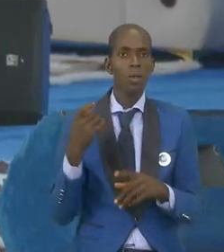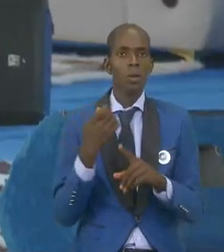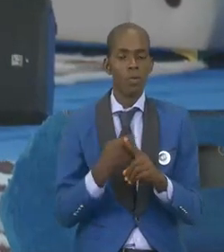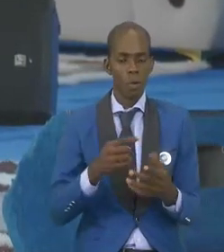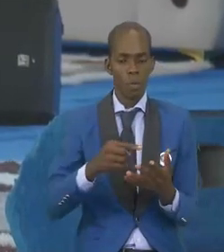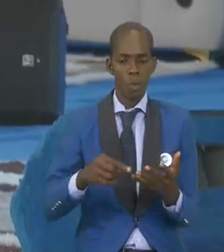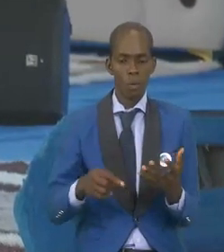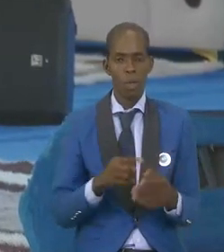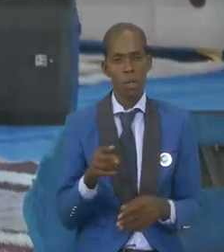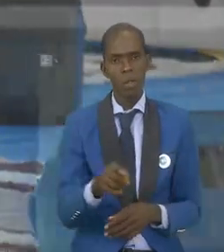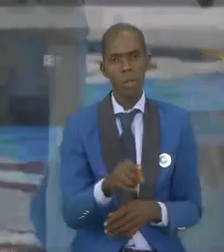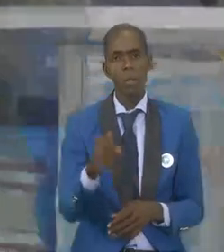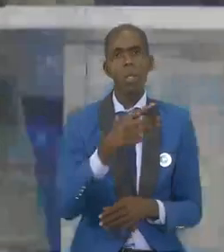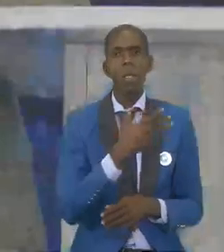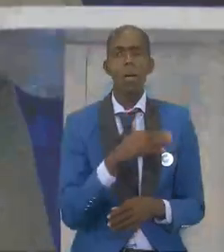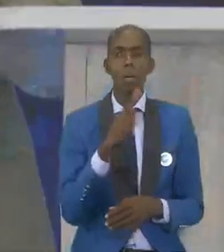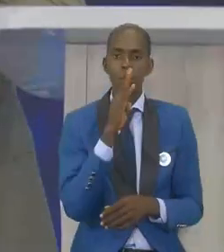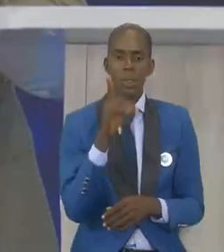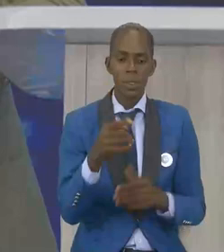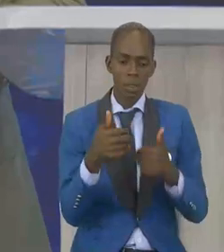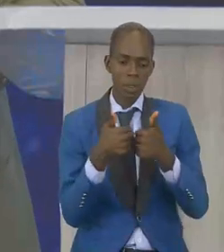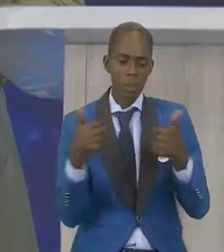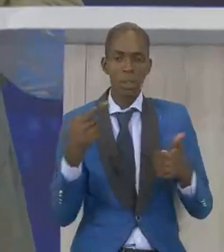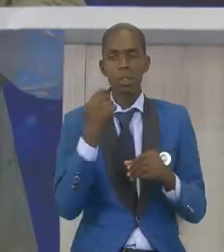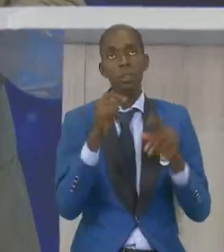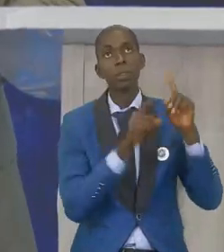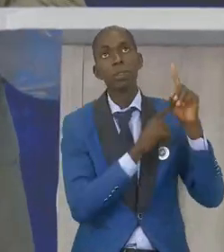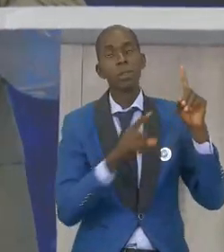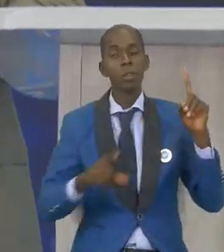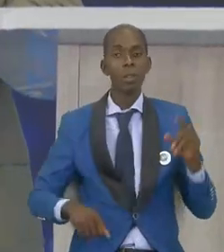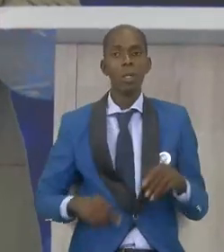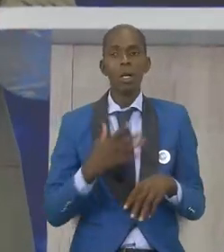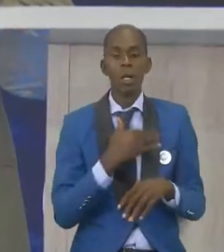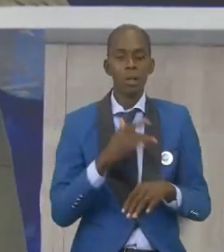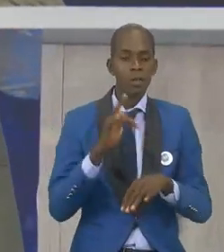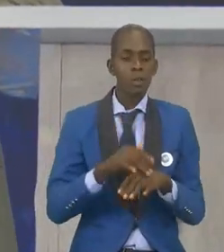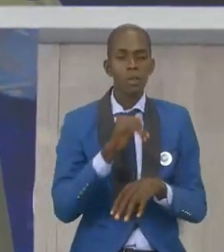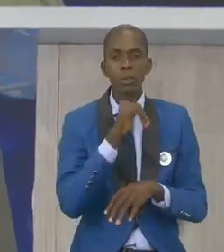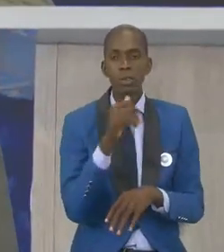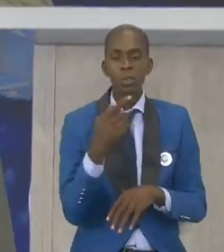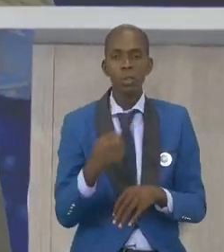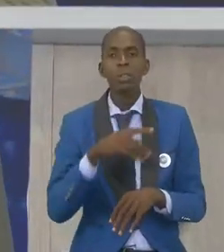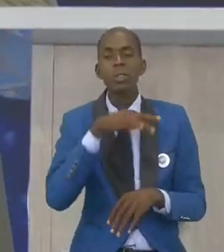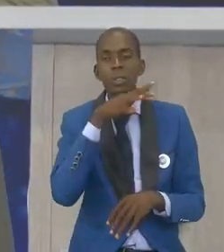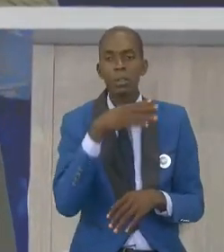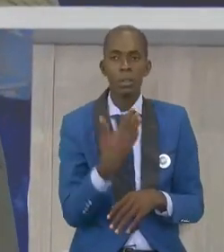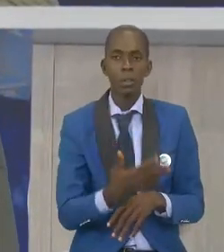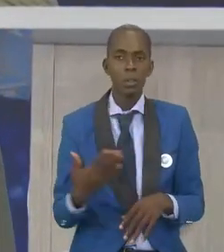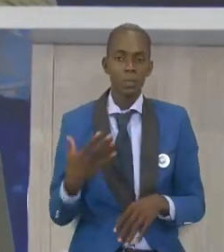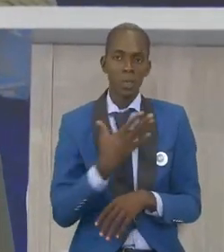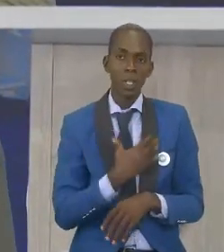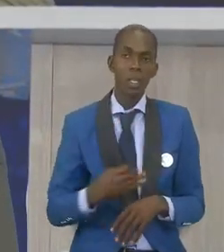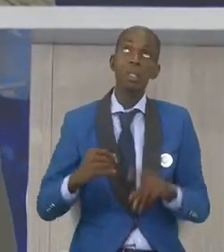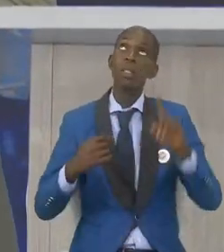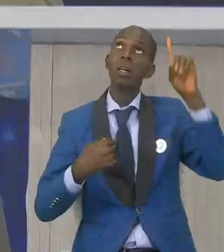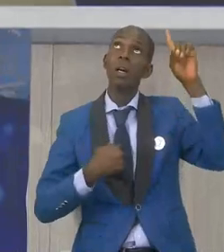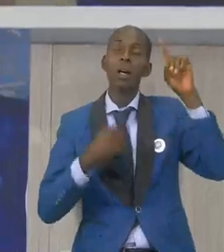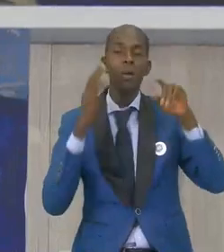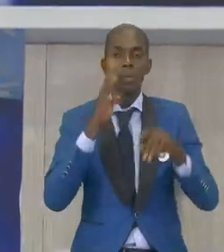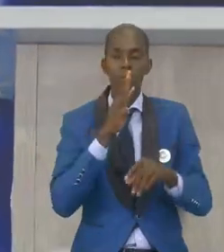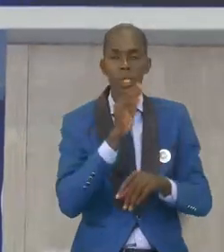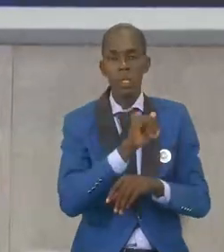Dieu sort du milieu sortait du milieu 2 et séparé vous dit le Seigneur ne